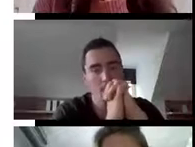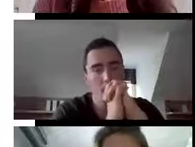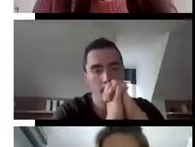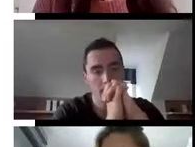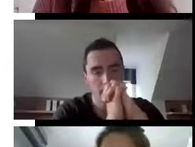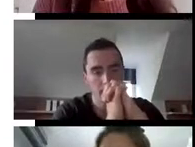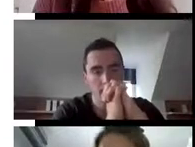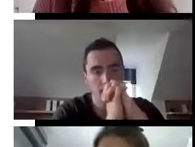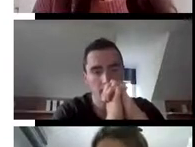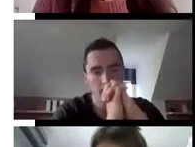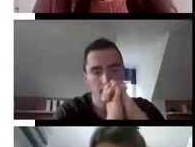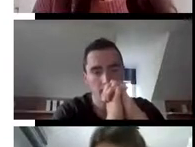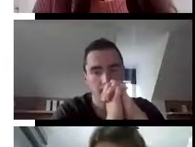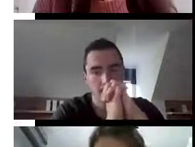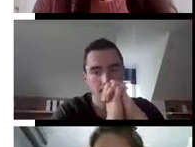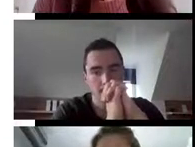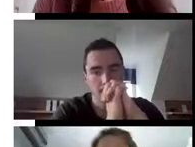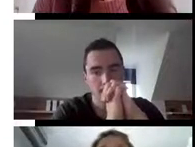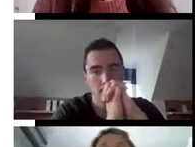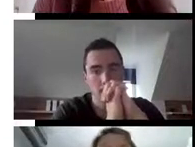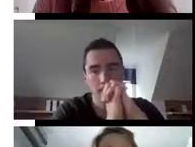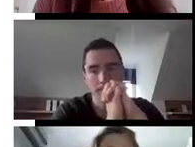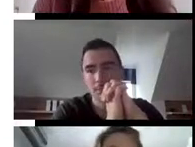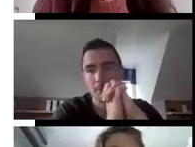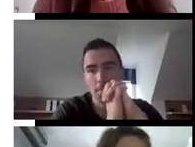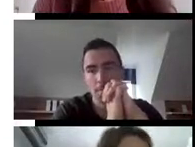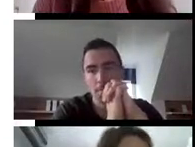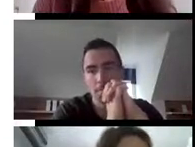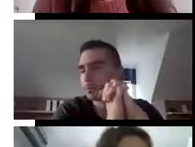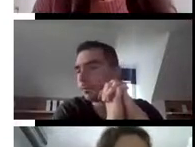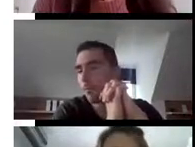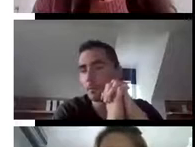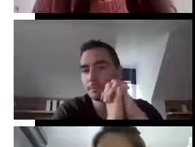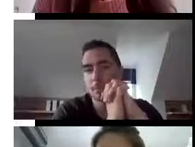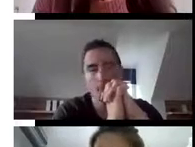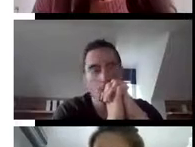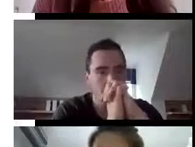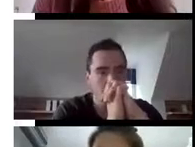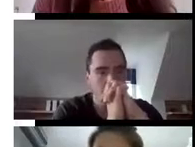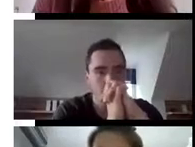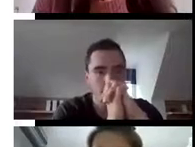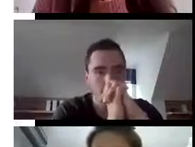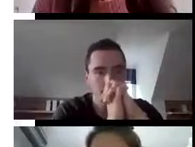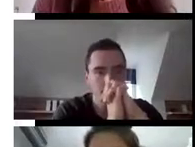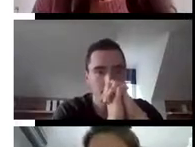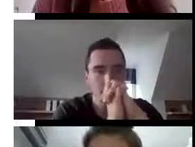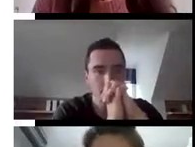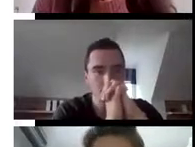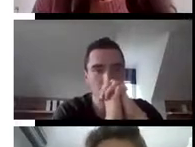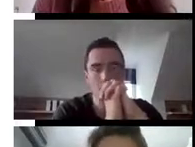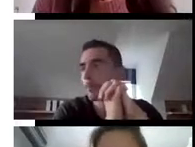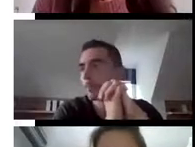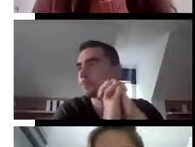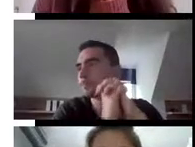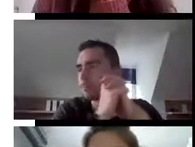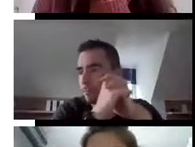Meestal is dat zijn jullie dat, de jeugddienst of de speelpleinverantwoordelijke. Dat is degene die een beetje het algemene aanspreekpunt is voor alles